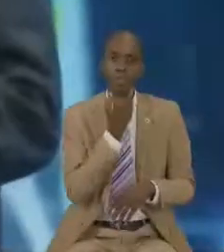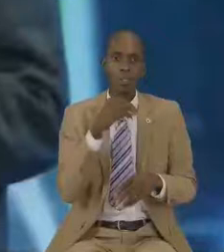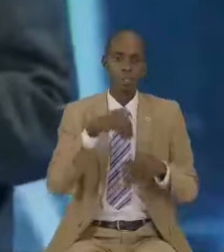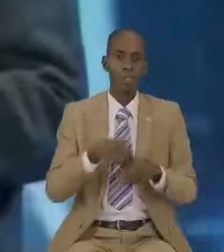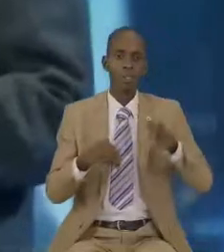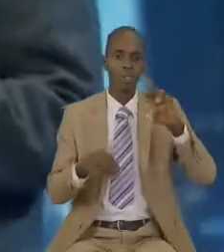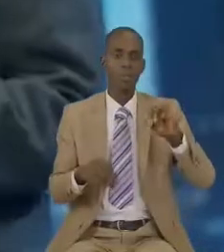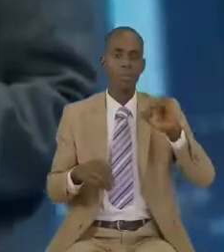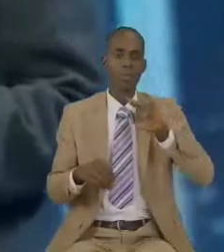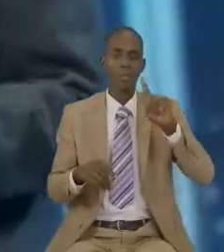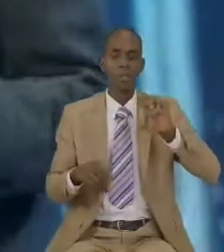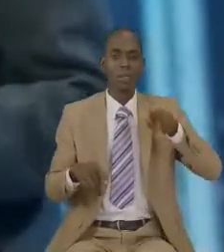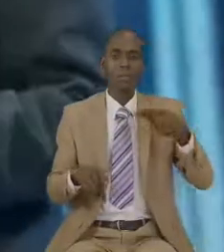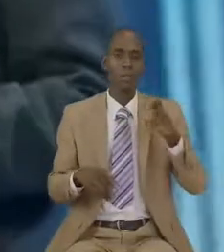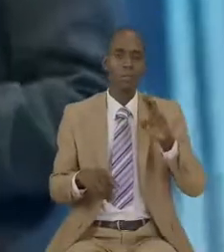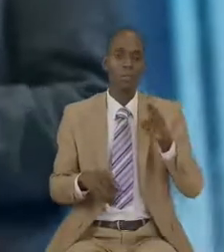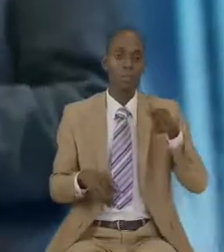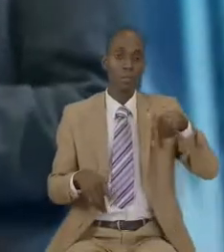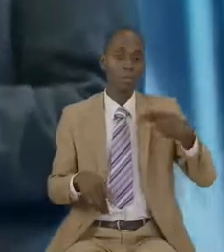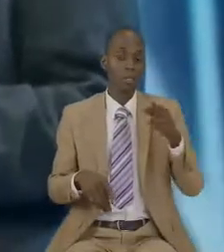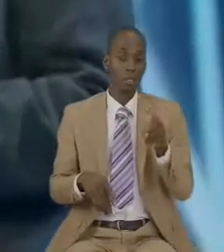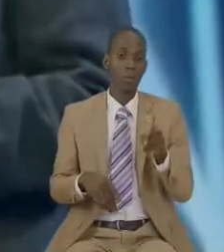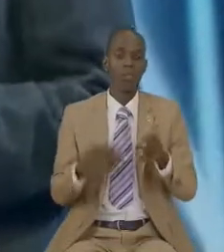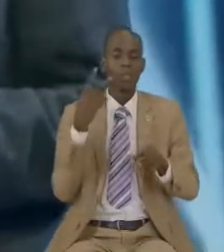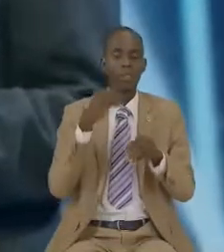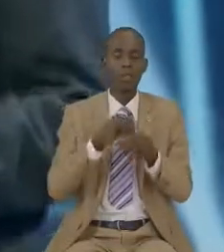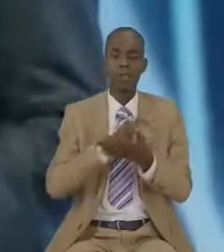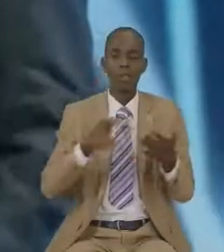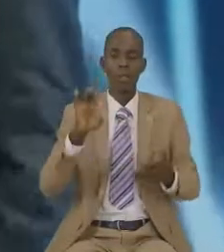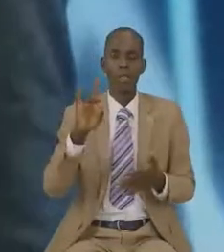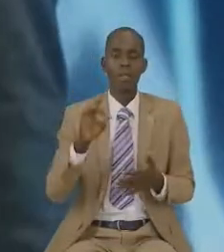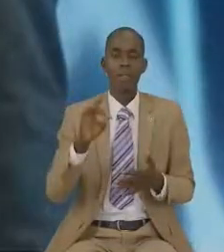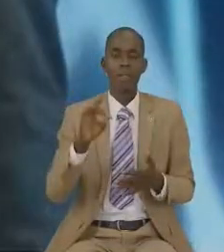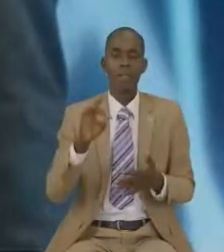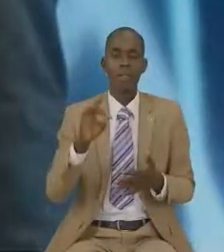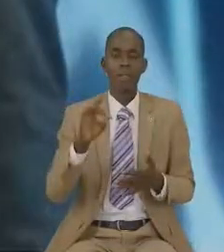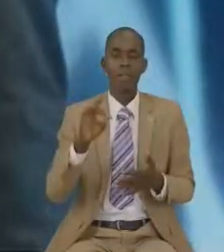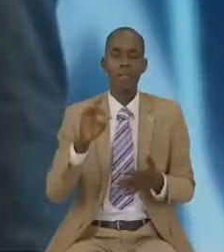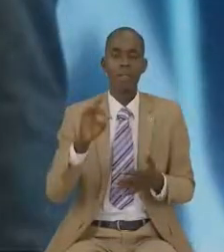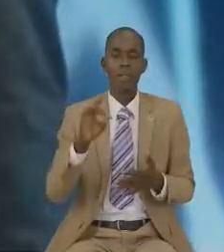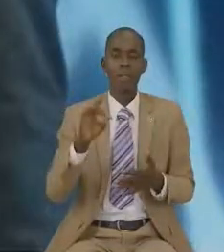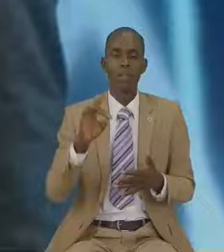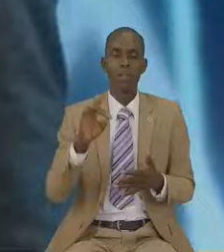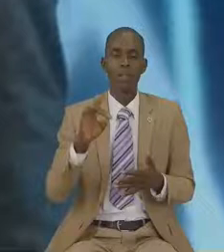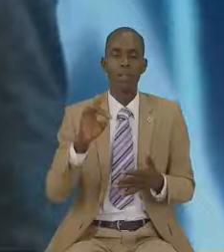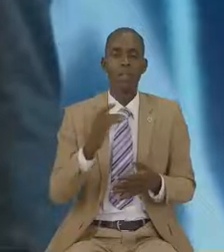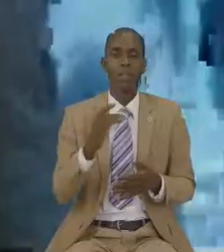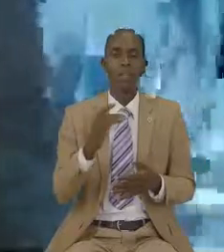dit dans le verset 8, et ils dirent à Samuel,